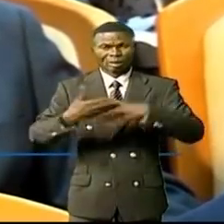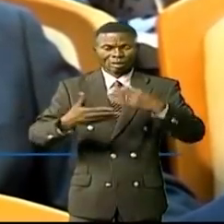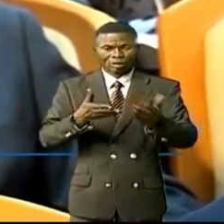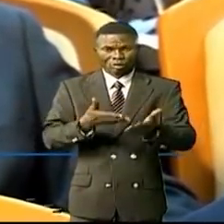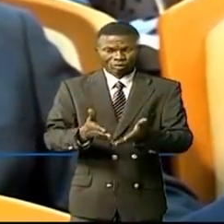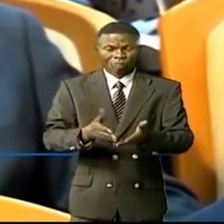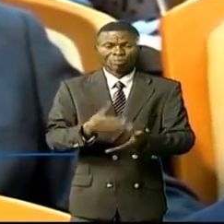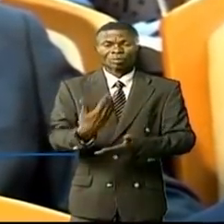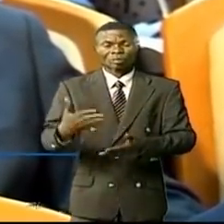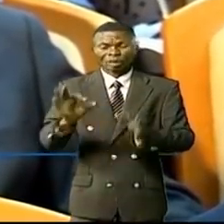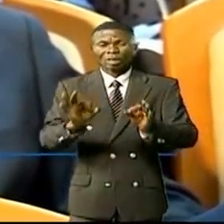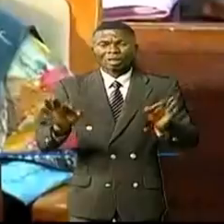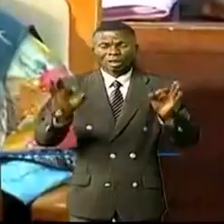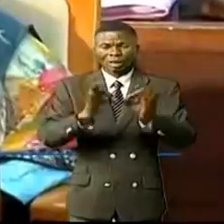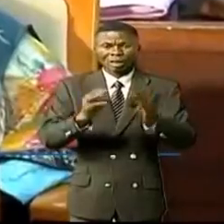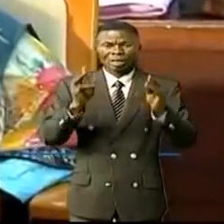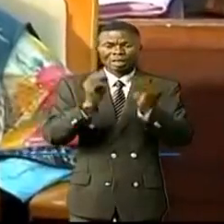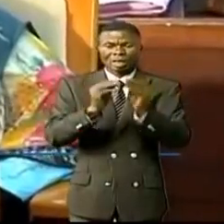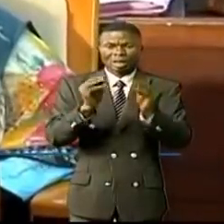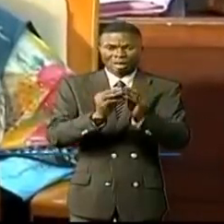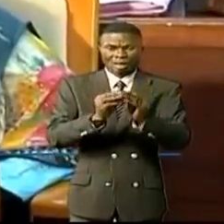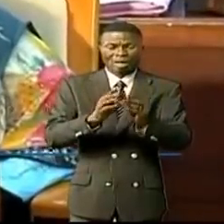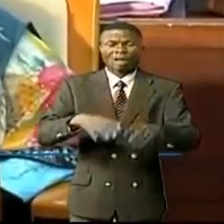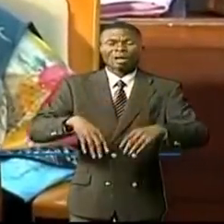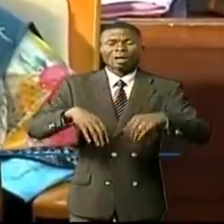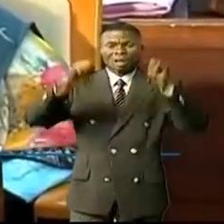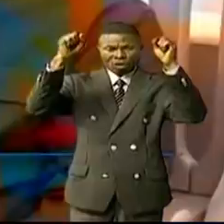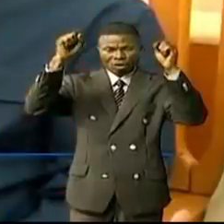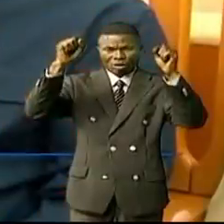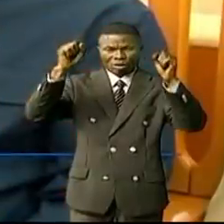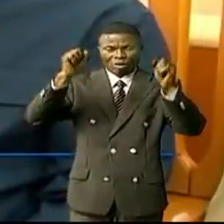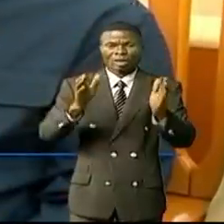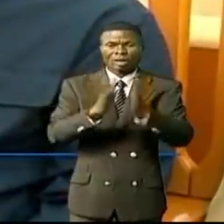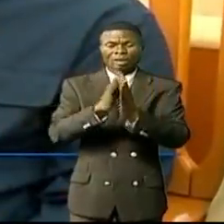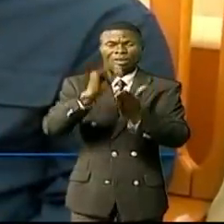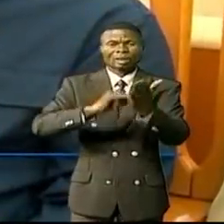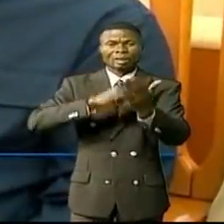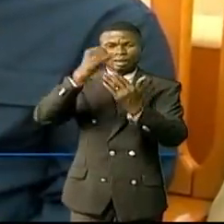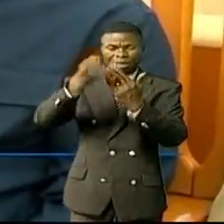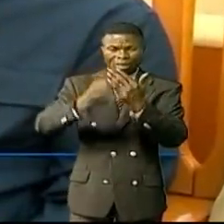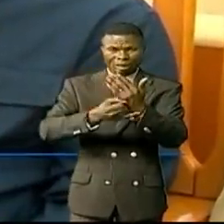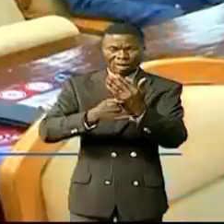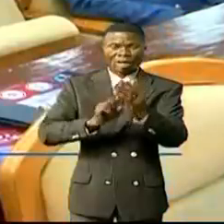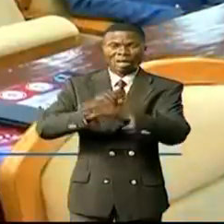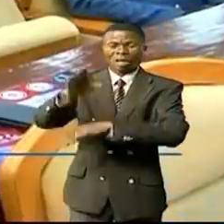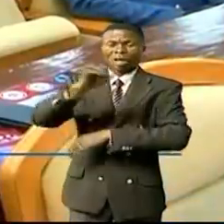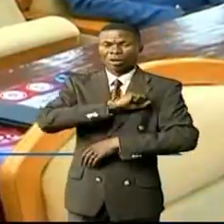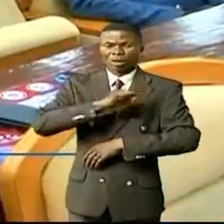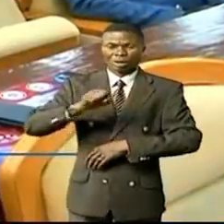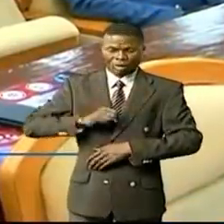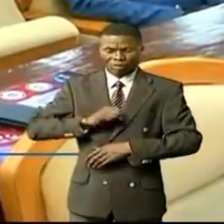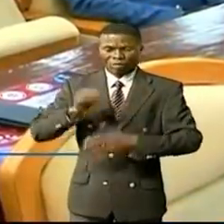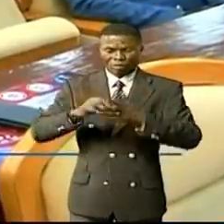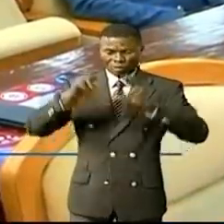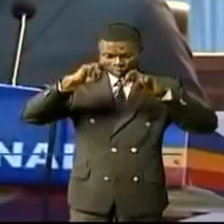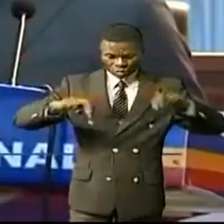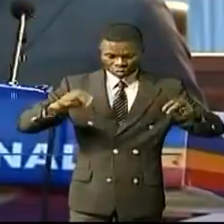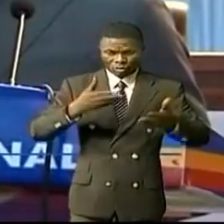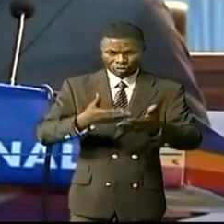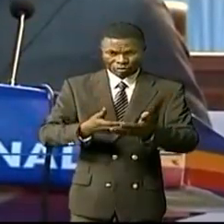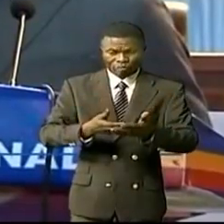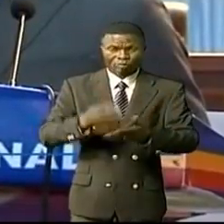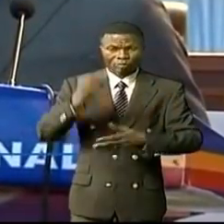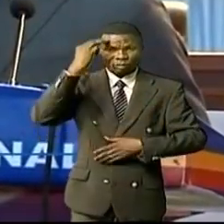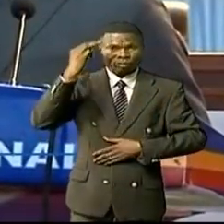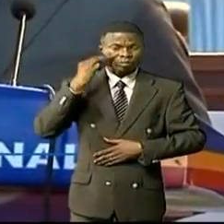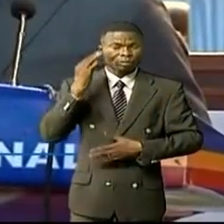la matière, l'Assemblée plénière a voté les 10 projets de loi et renvoyé au Sénat pour seconde lecture. Enfin, le